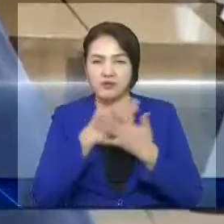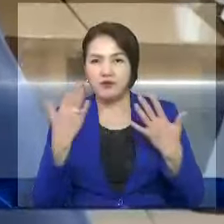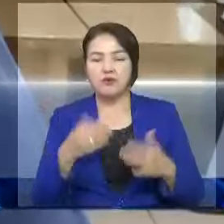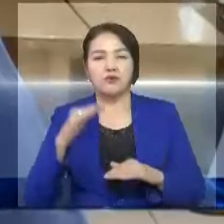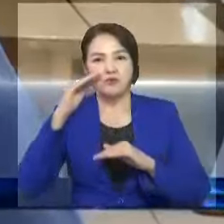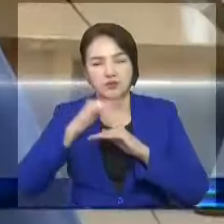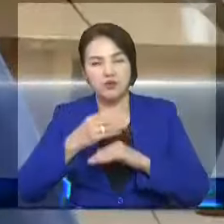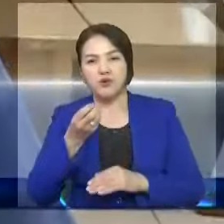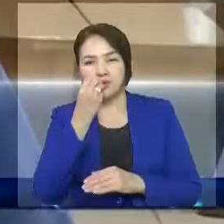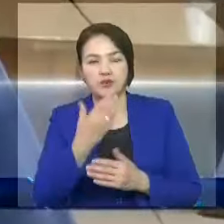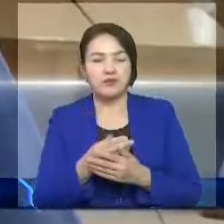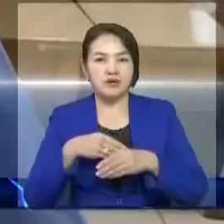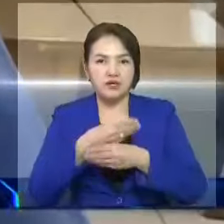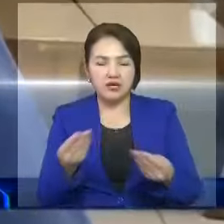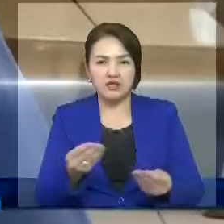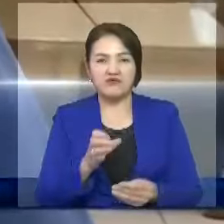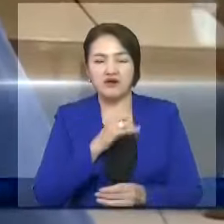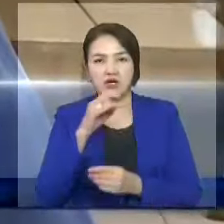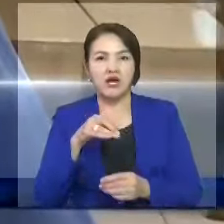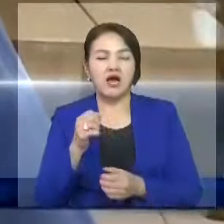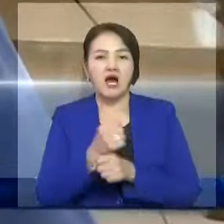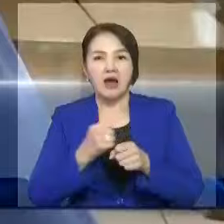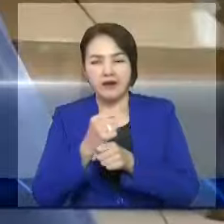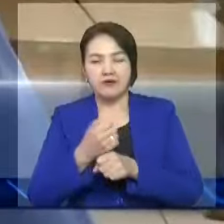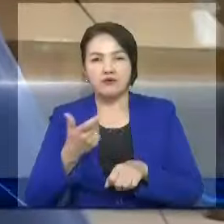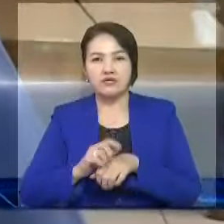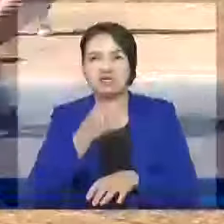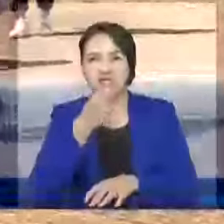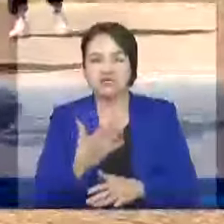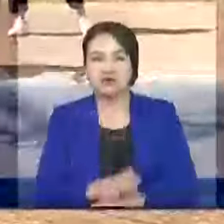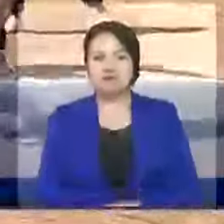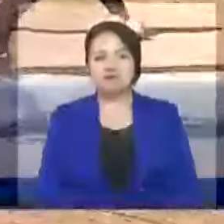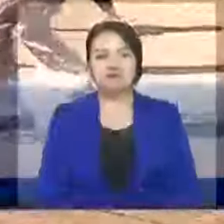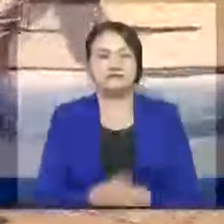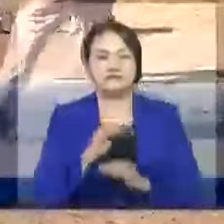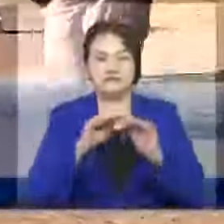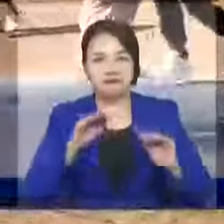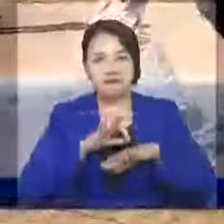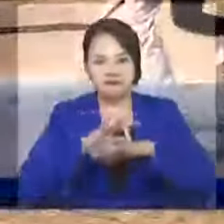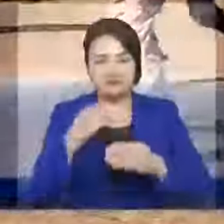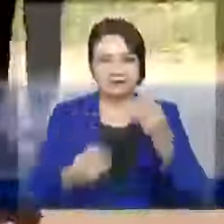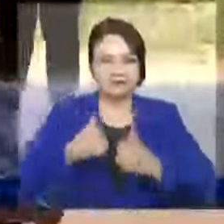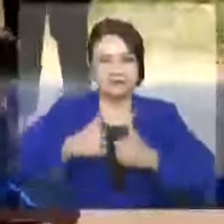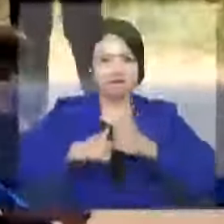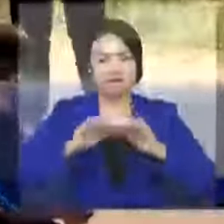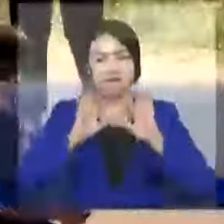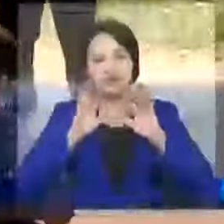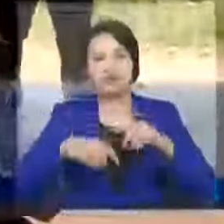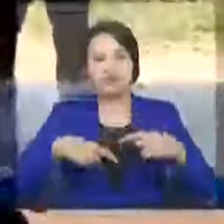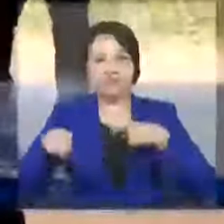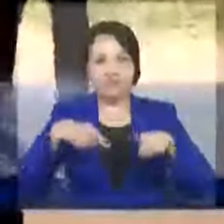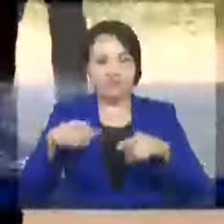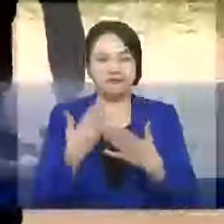поздний ужин, где ребятам подаем ватрушки и какао. Детям очень нравится. Среди детей проводятся соревнования по волейболу и